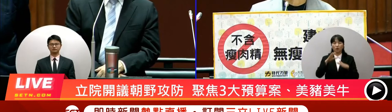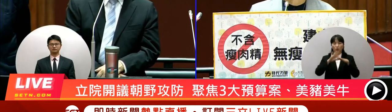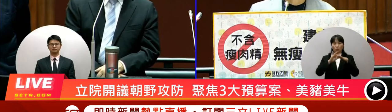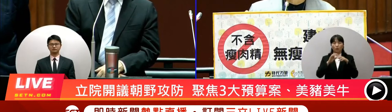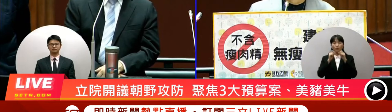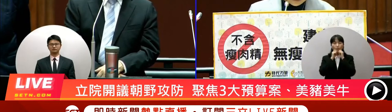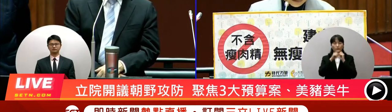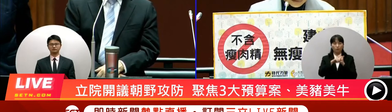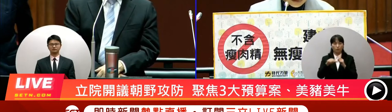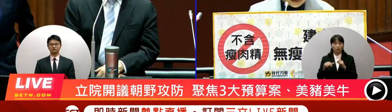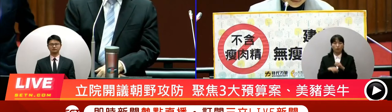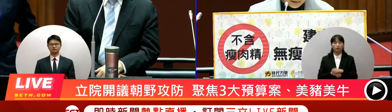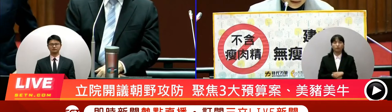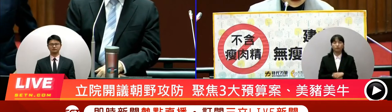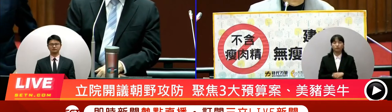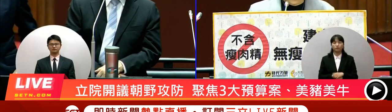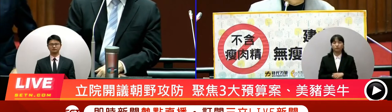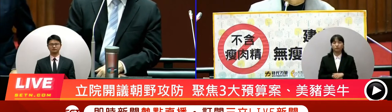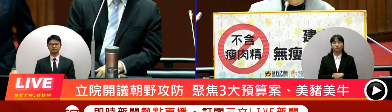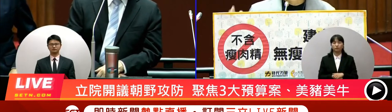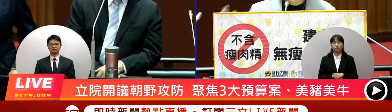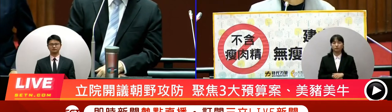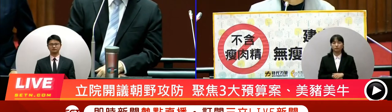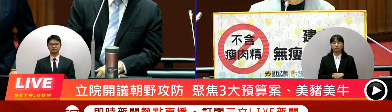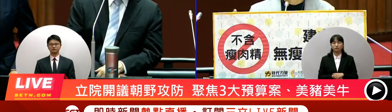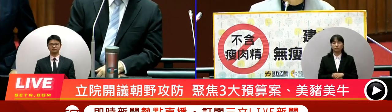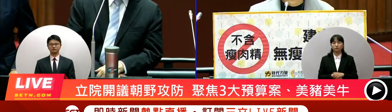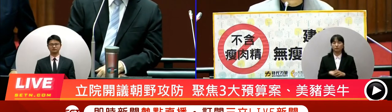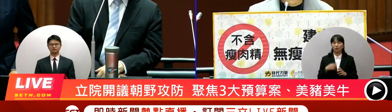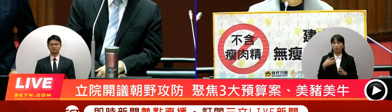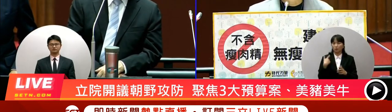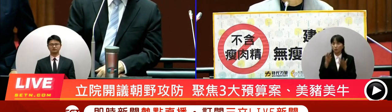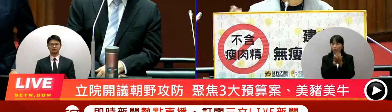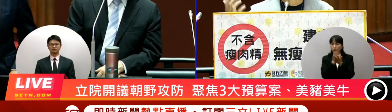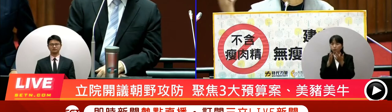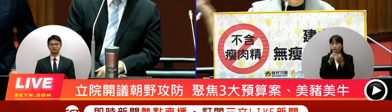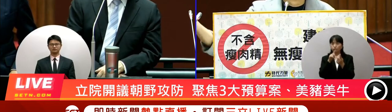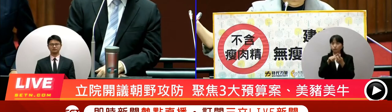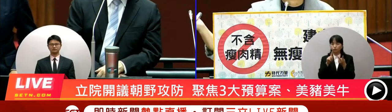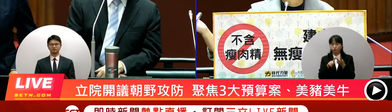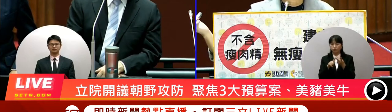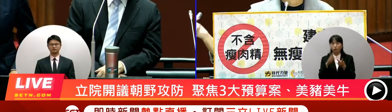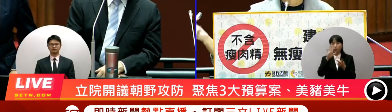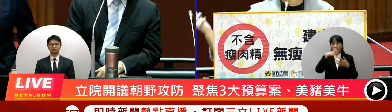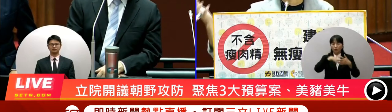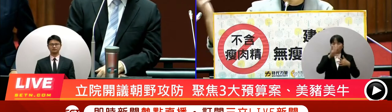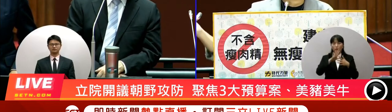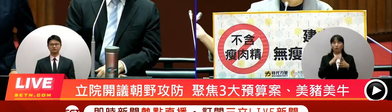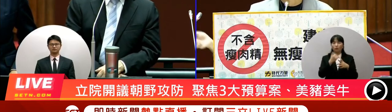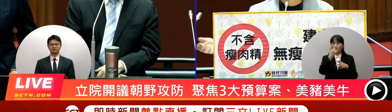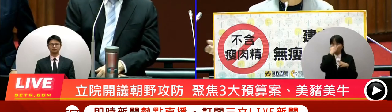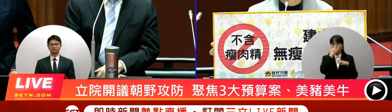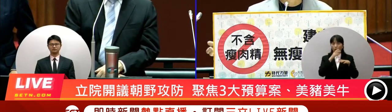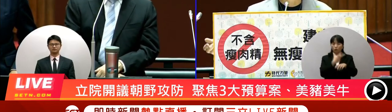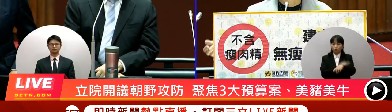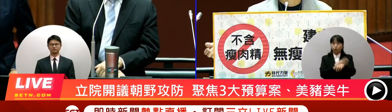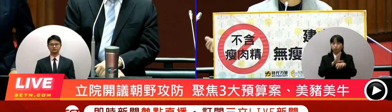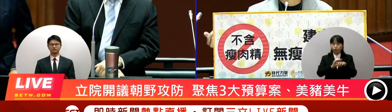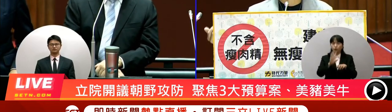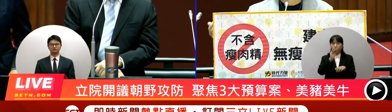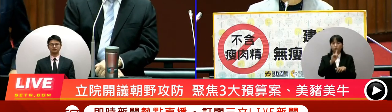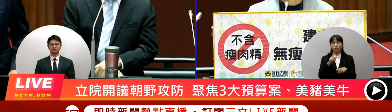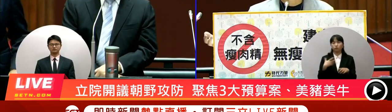哈，就是会不知道怎么去区分啊，有莱克多巴胺的肉品或者是没有。我